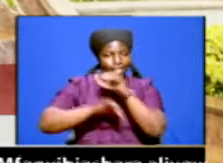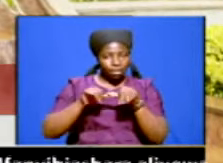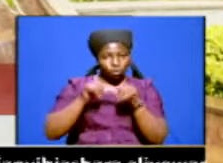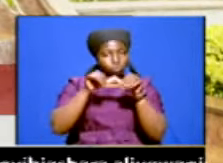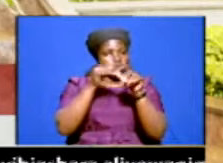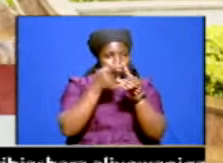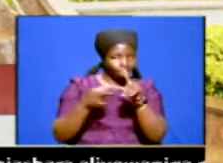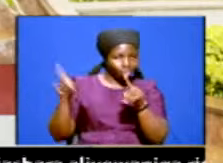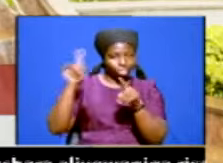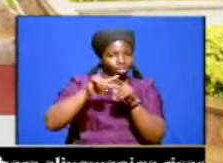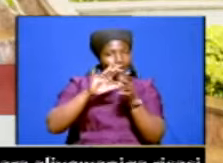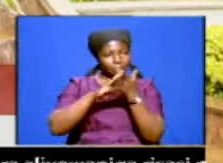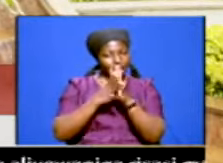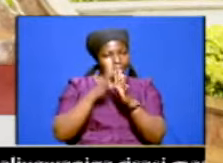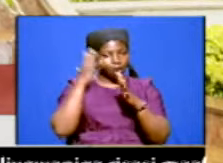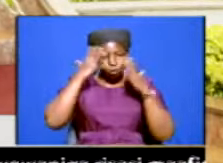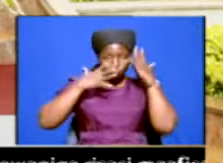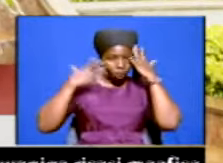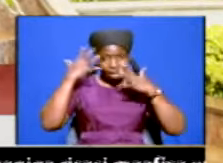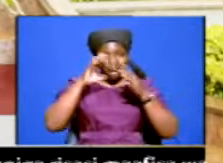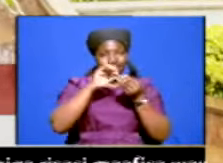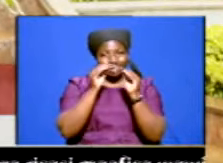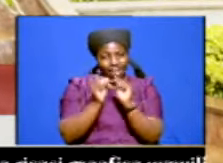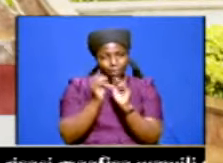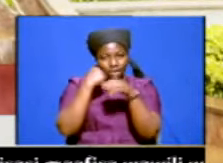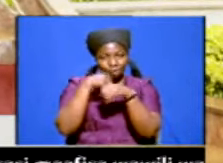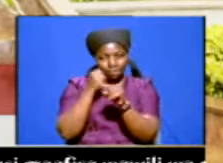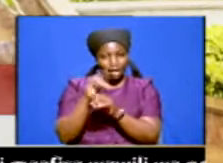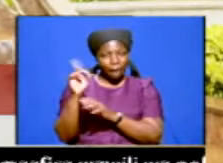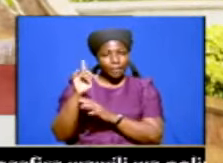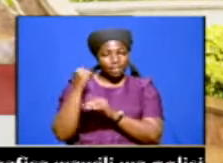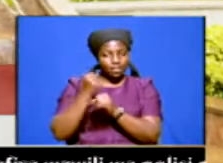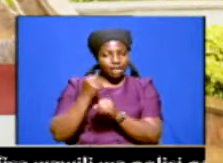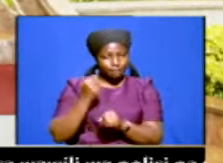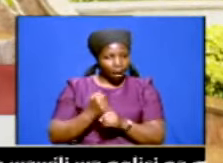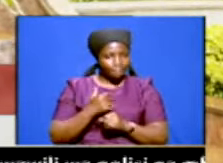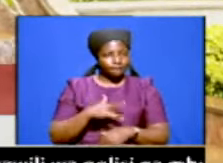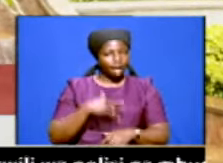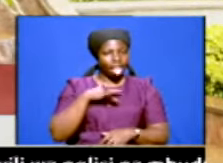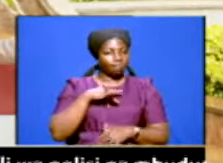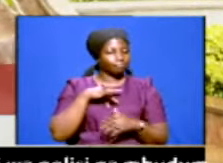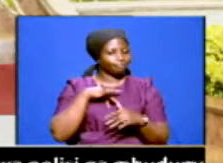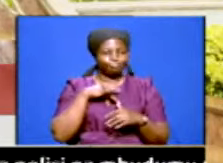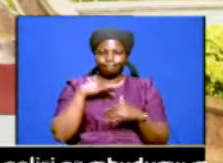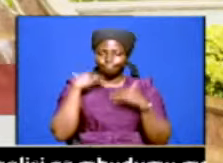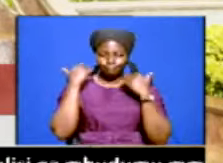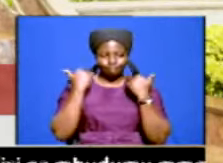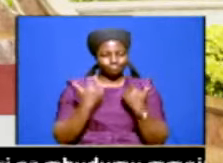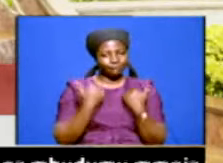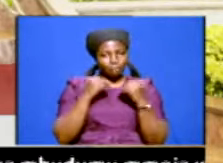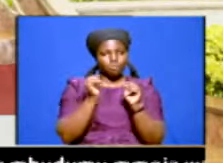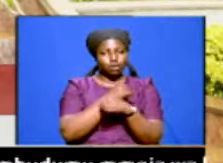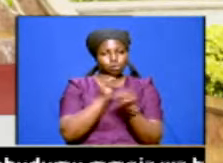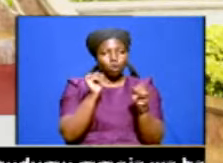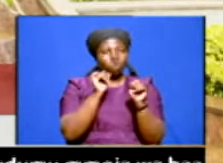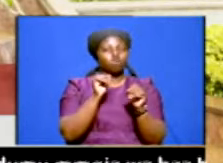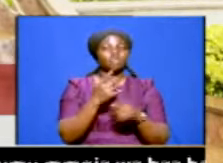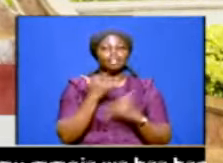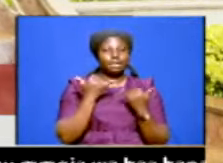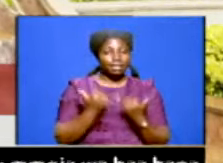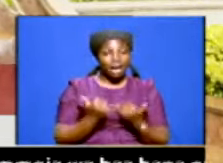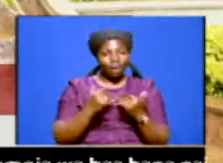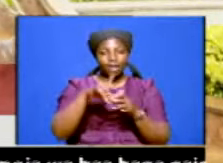ya kuogofya na kuikosesha lepe la usingizi, Wizara ya Leba na ile ya mamlaka ya uajiri nchini sasa ni rasmi